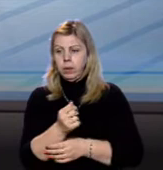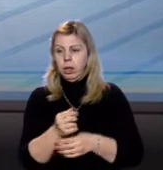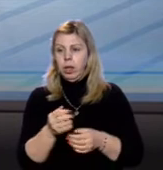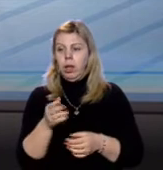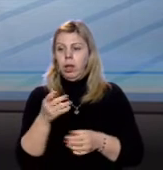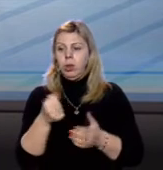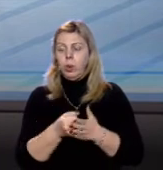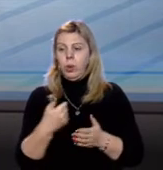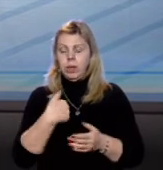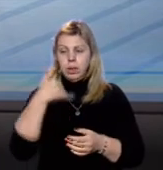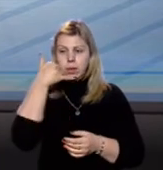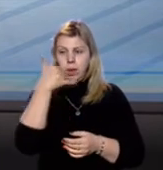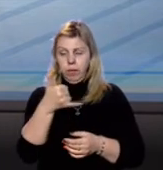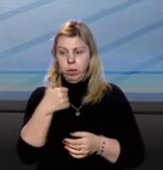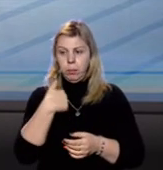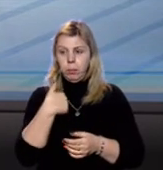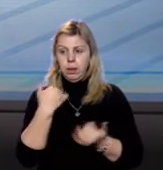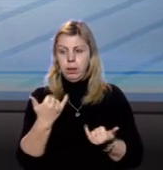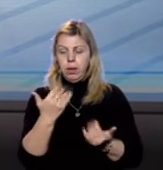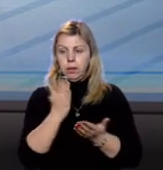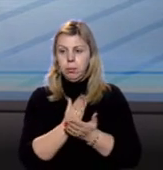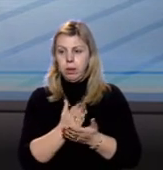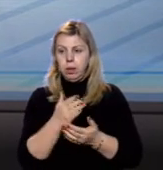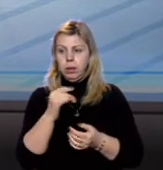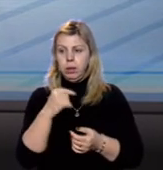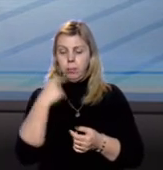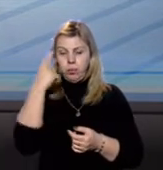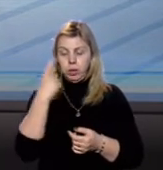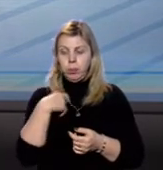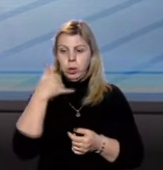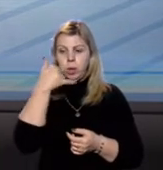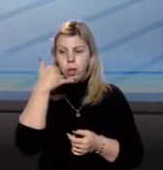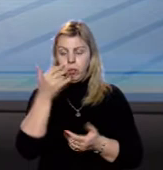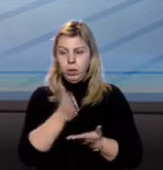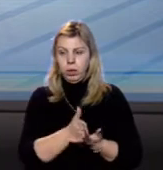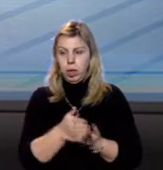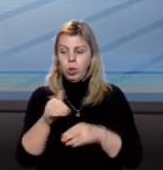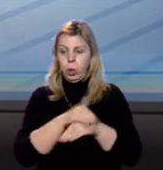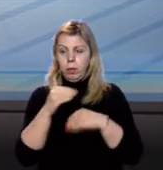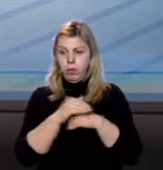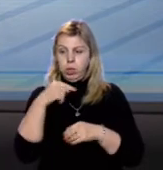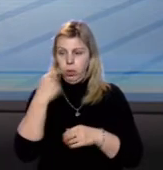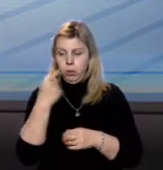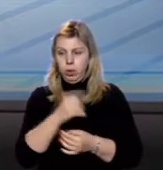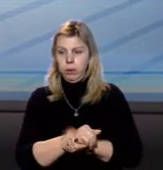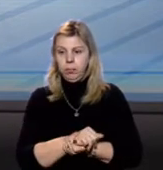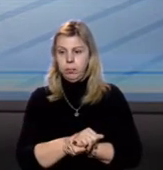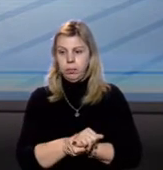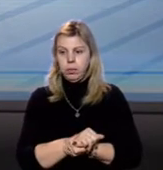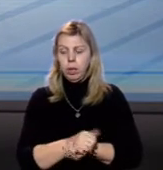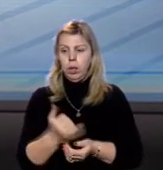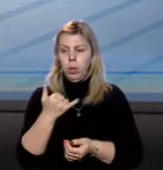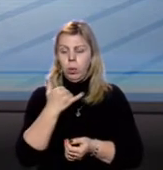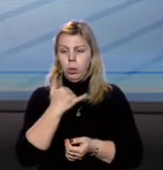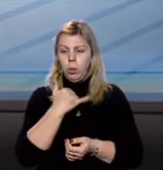До речі, до нас телефонують, і маємо зараз, зараз повідомляють про те, що ми маємо телефонний дзвінок. Добрий вечір, говоріть. У мене